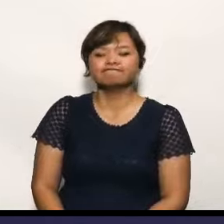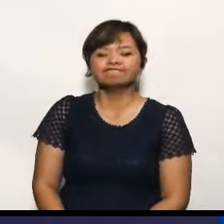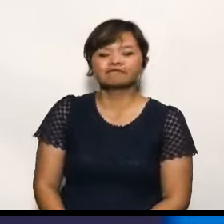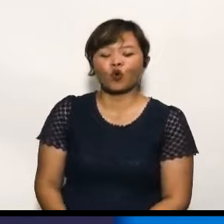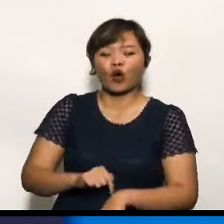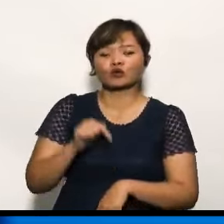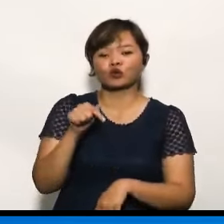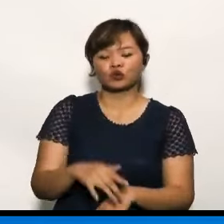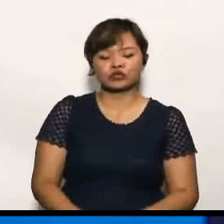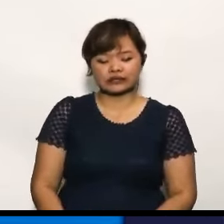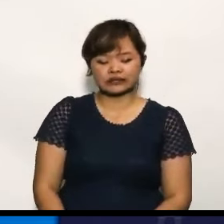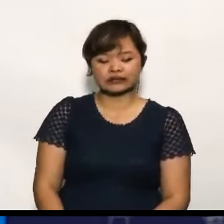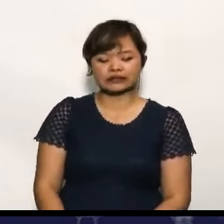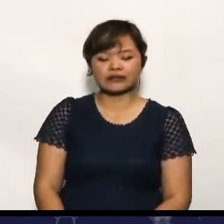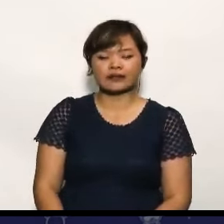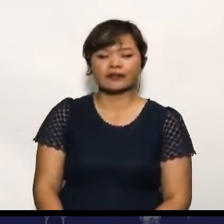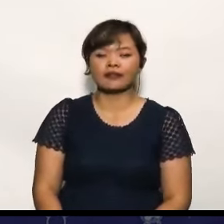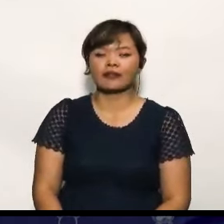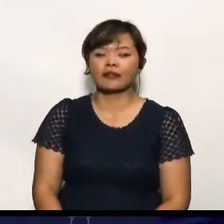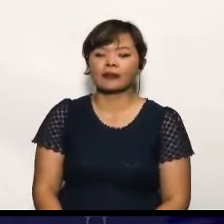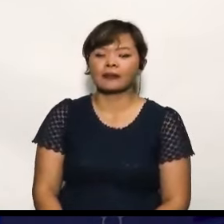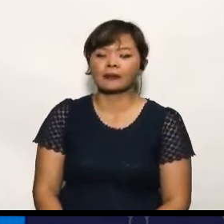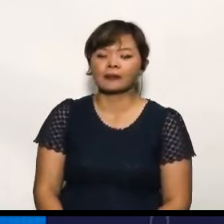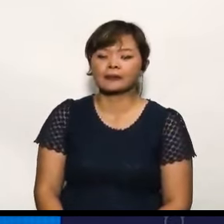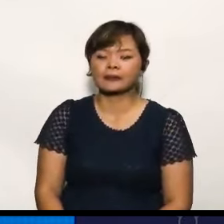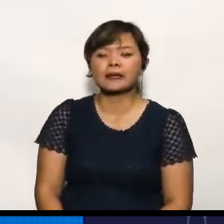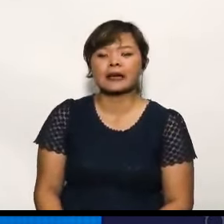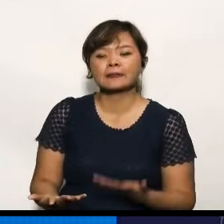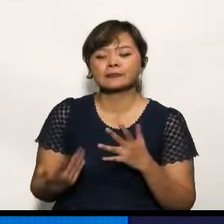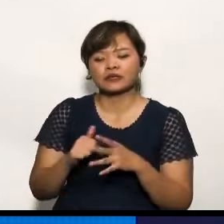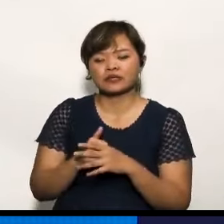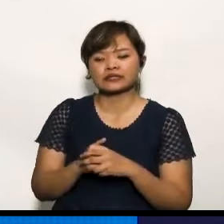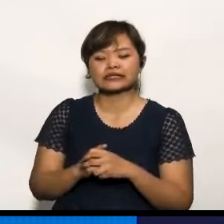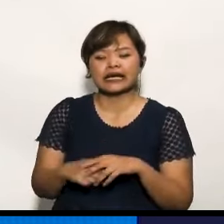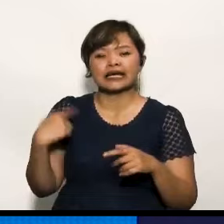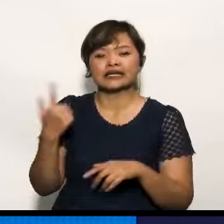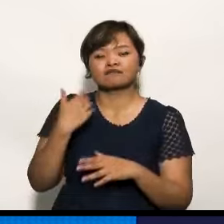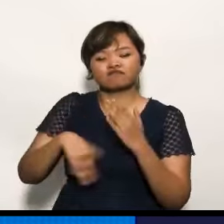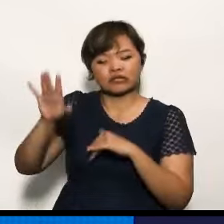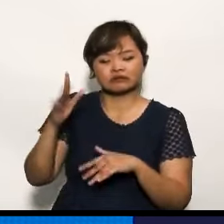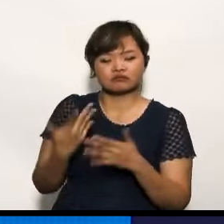At that moment, saya masih ingat banget, abis saya sabet, saya bilang, I think I want to quit becoming pastor.